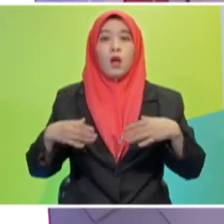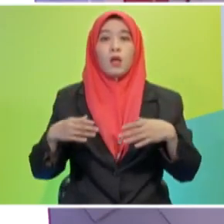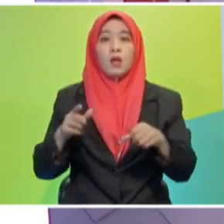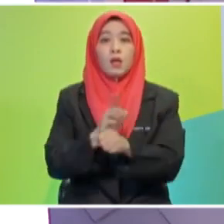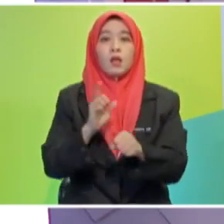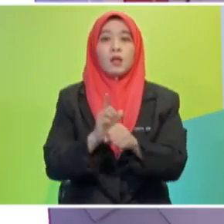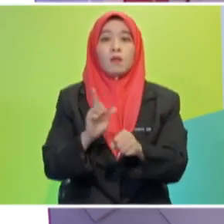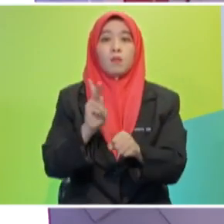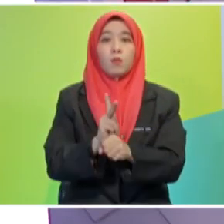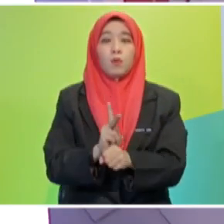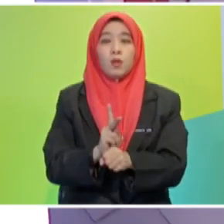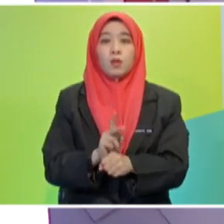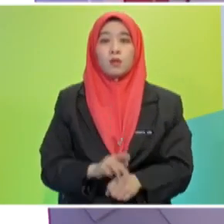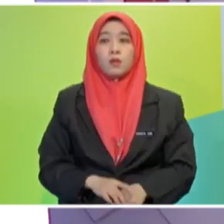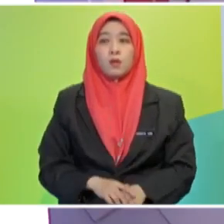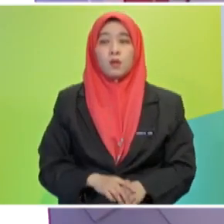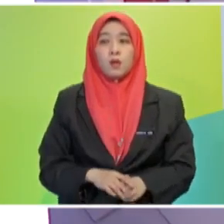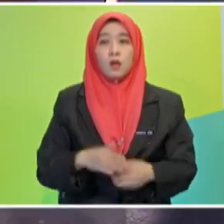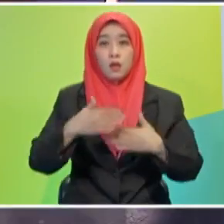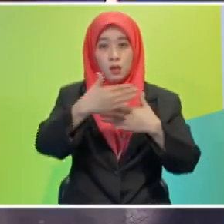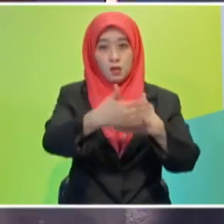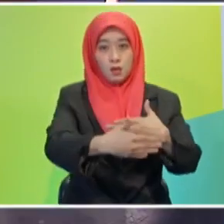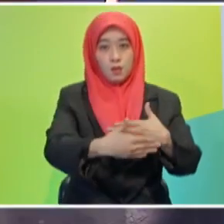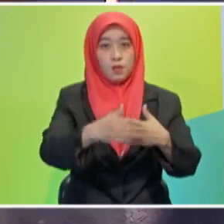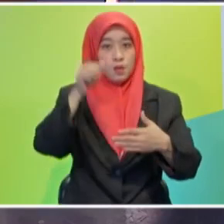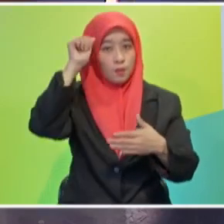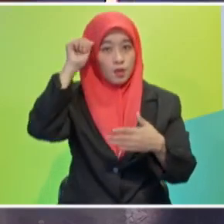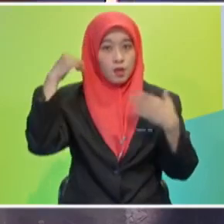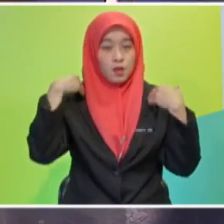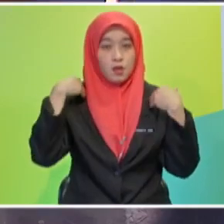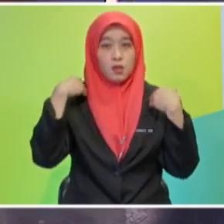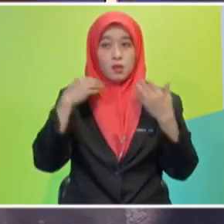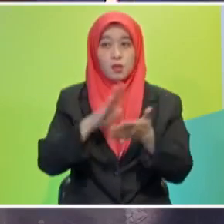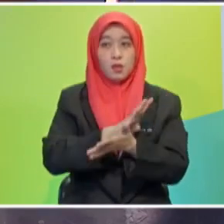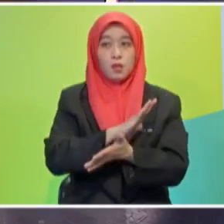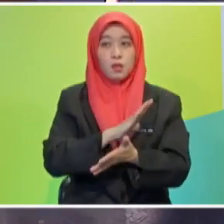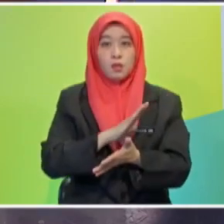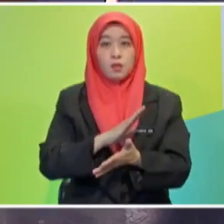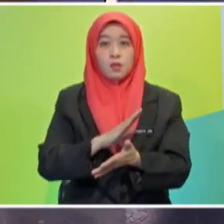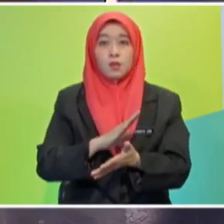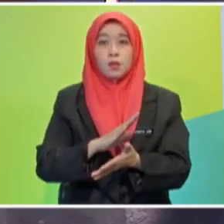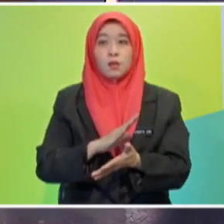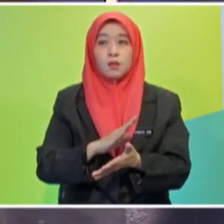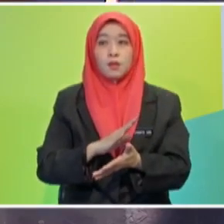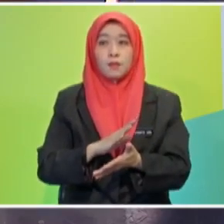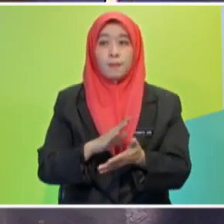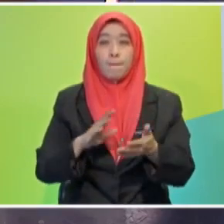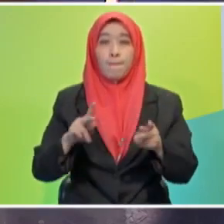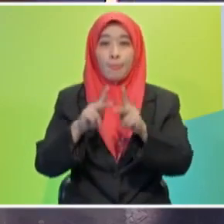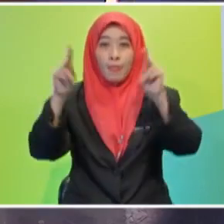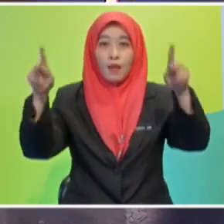pengukuhan. Okey, jadi dekat depan Aiman tu, cikgu dah sediakan satu papan. Baik,